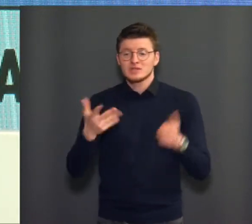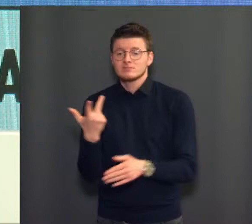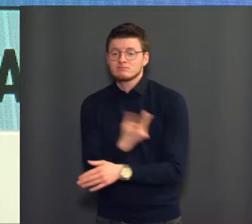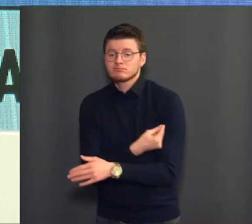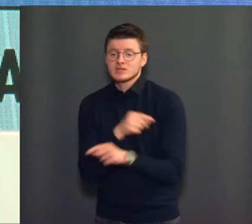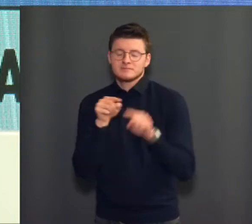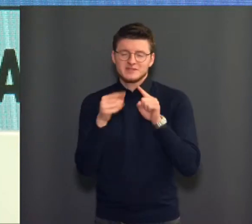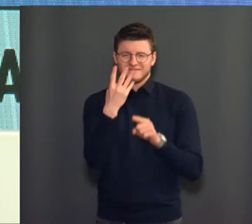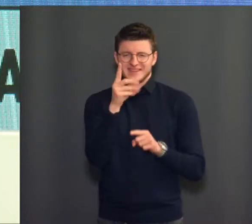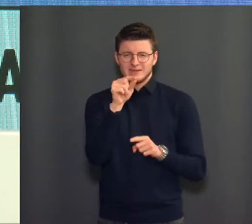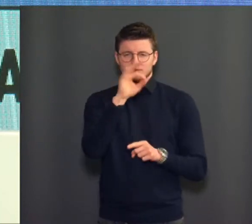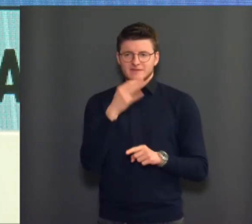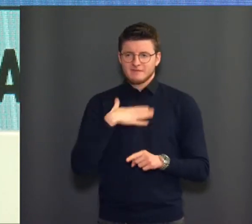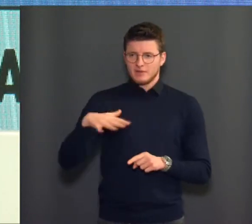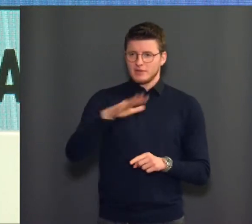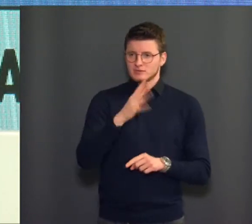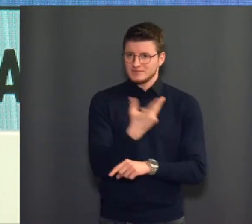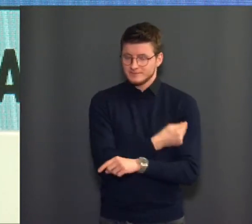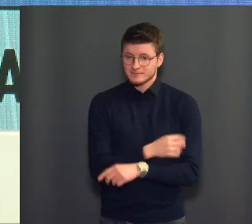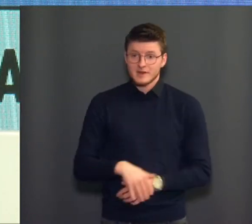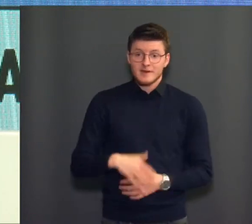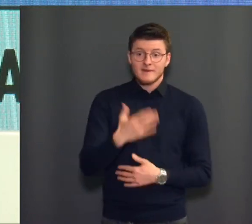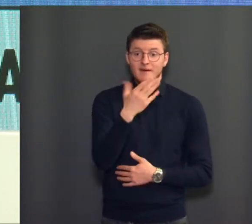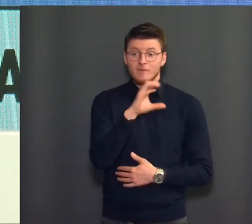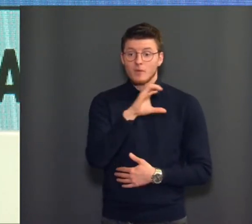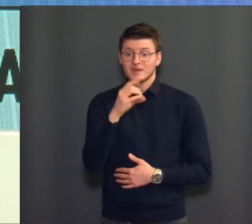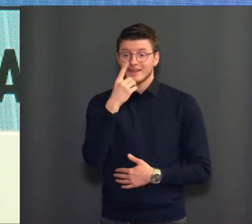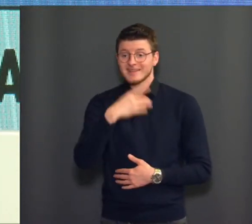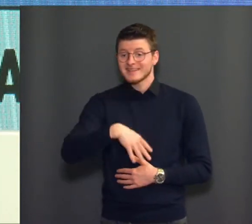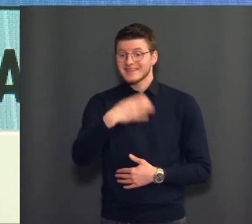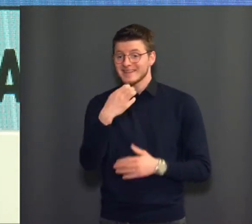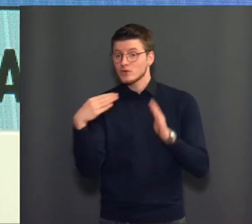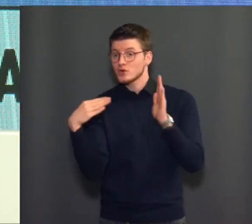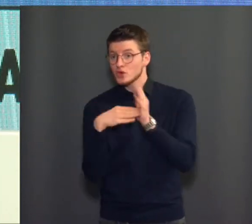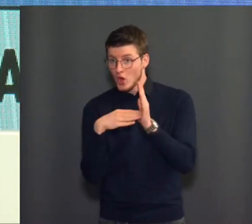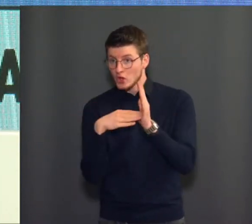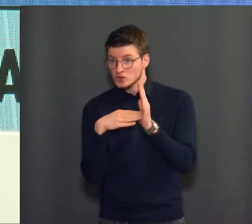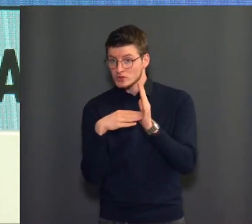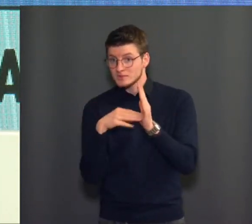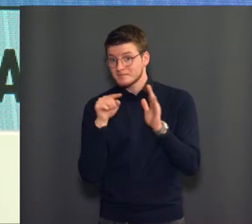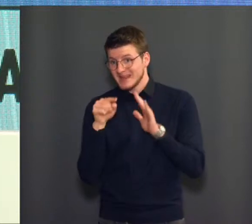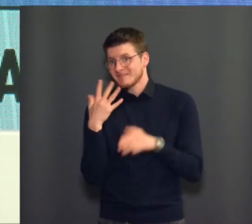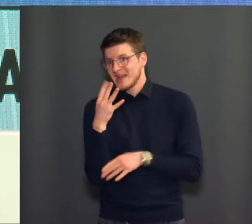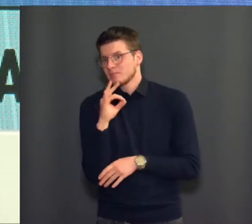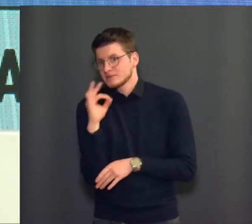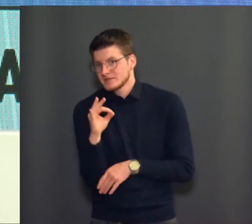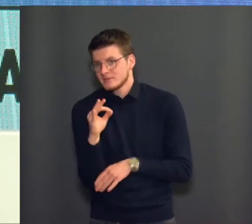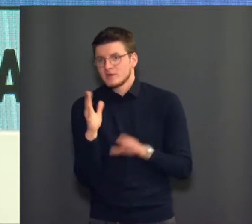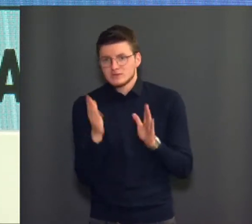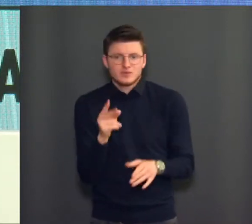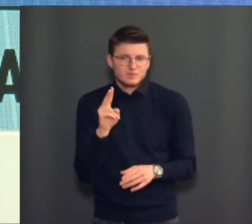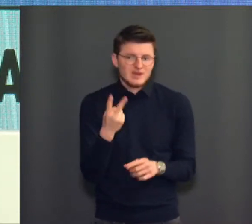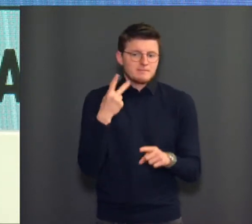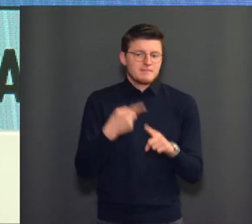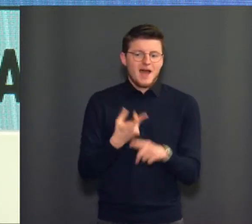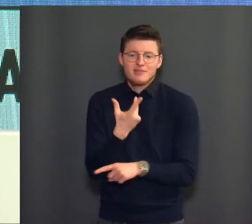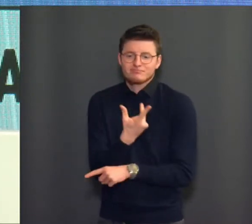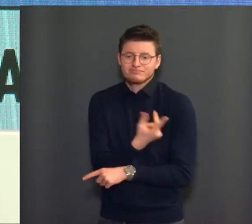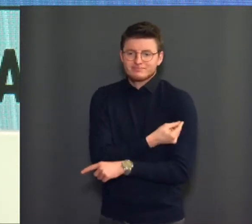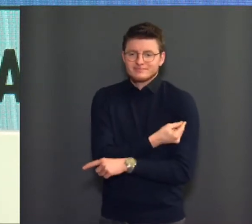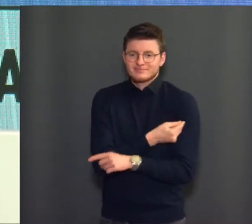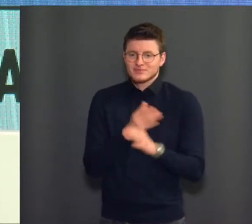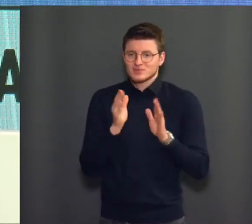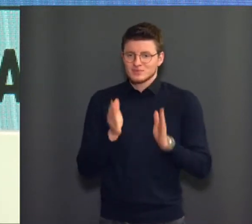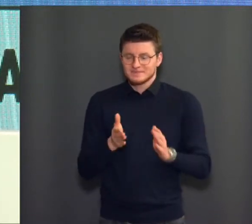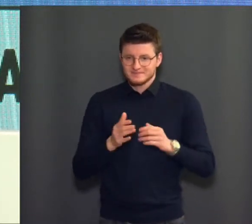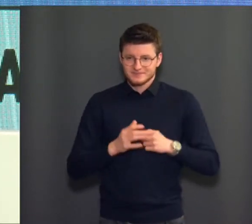591.000, of 5%, kregen een tweede dosis. We zien dus dat het aantal vaccinaties week na